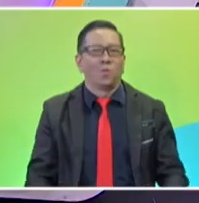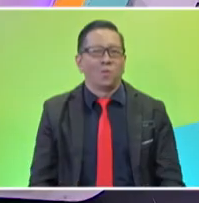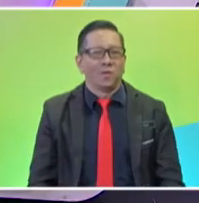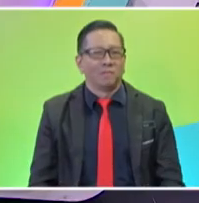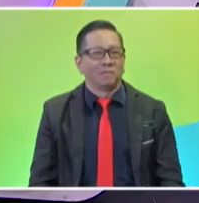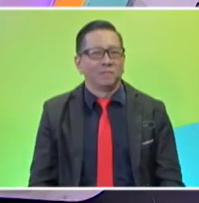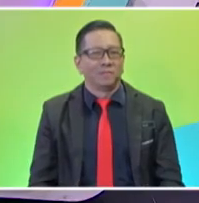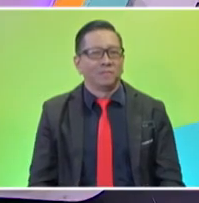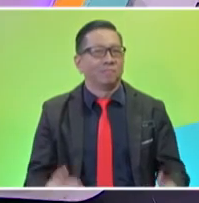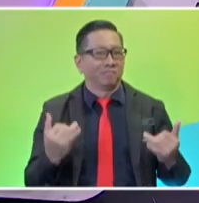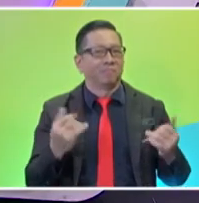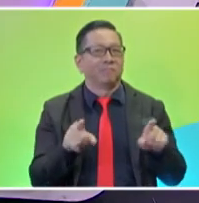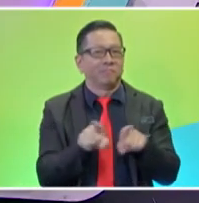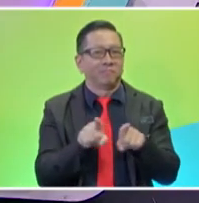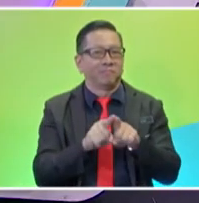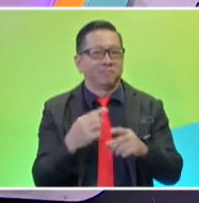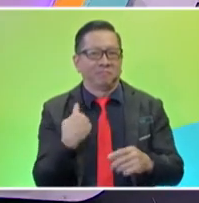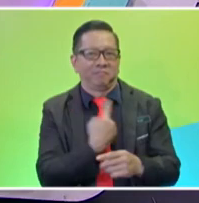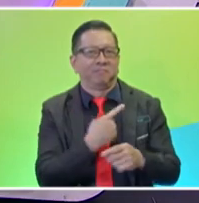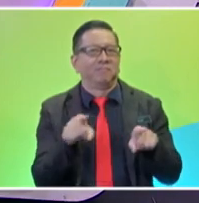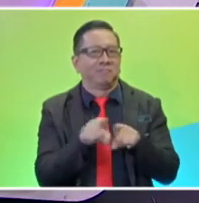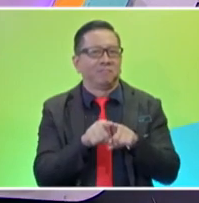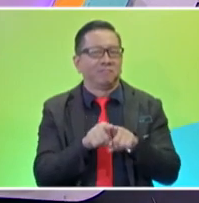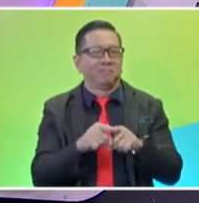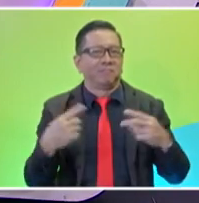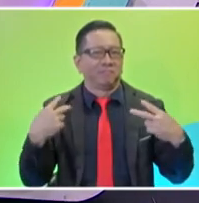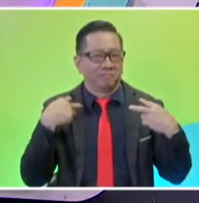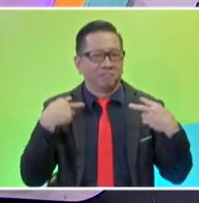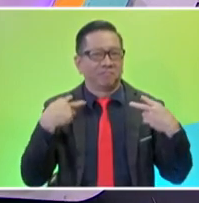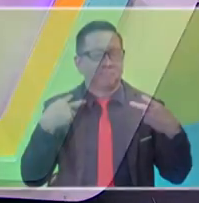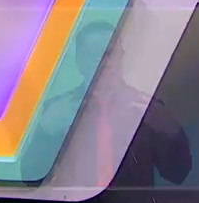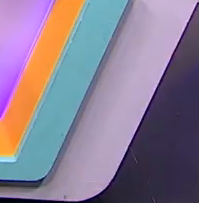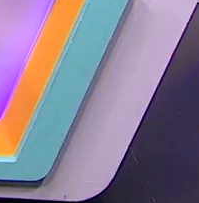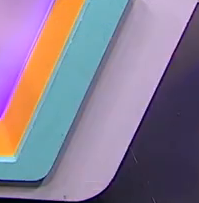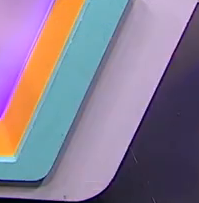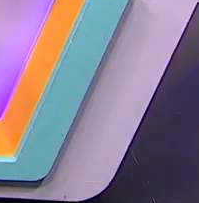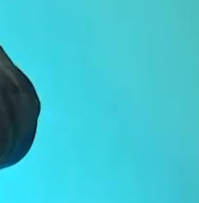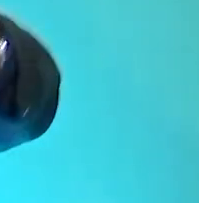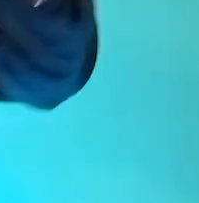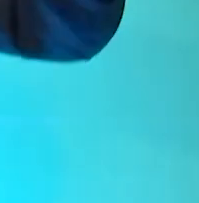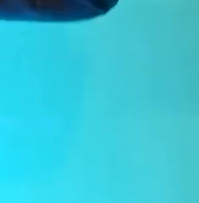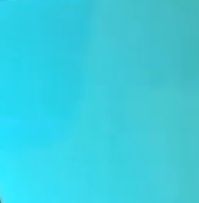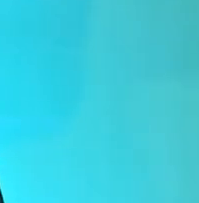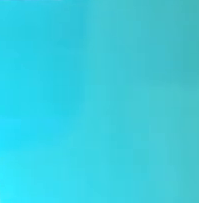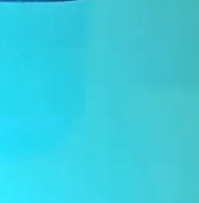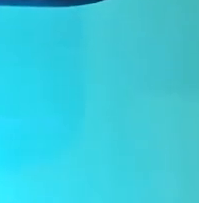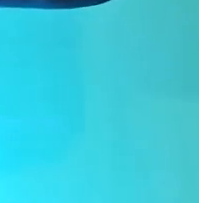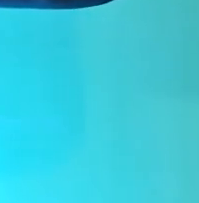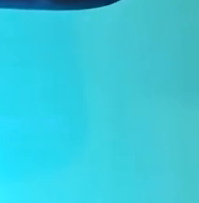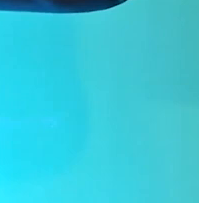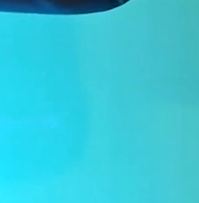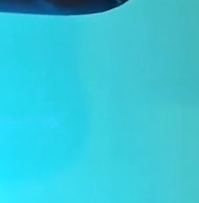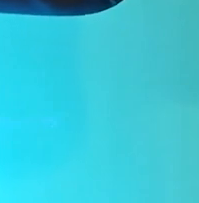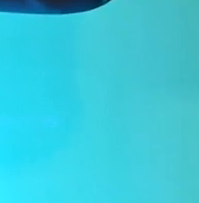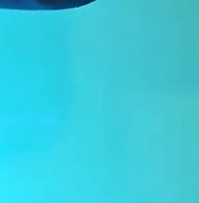baik kita juga bersama dengan seorang juru bahasa isyarat cek buku kiayi dari skip pernikahan